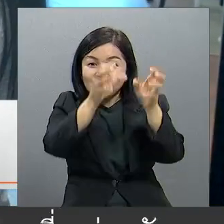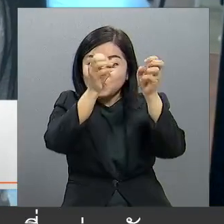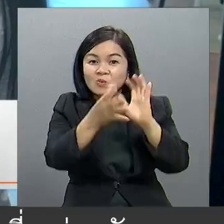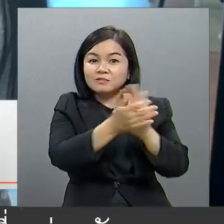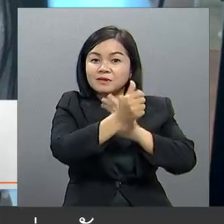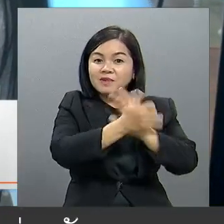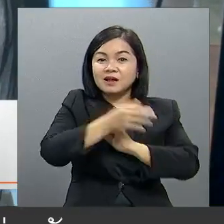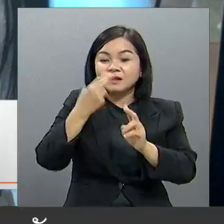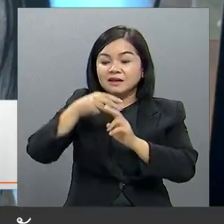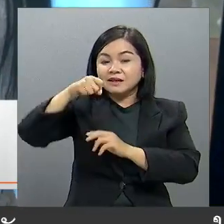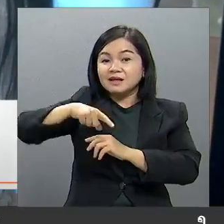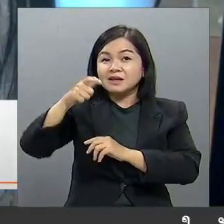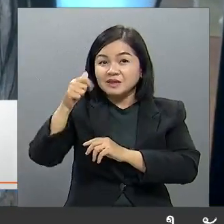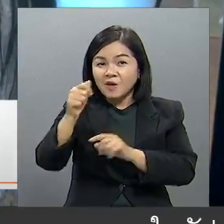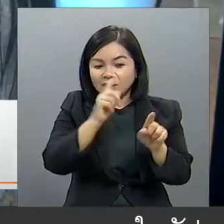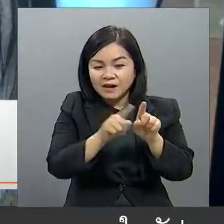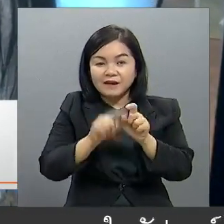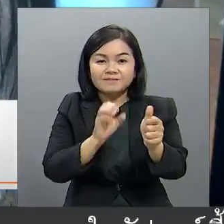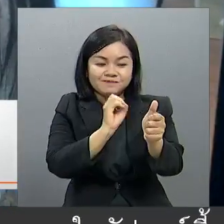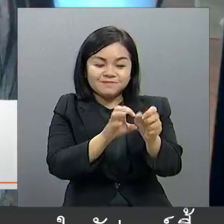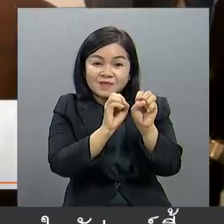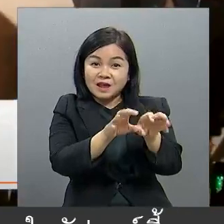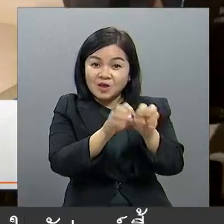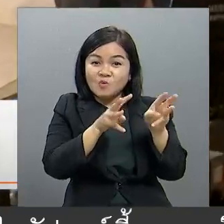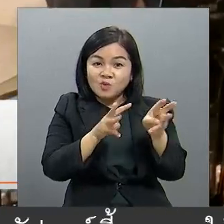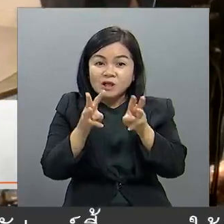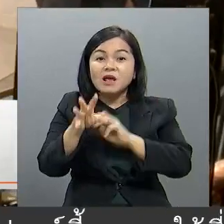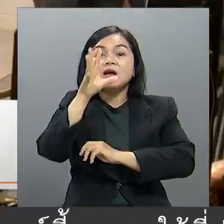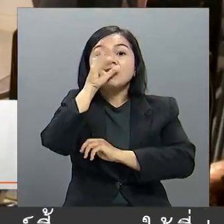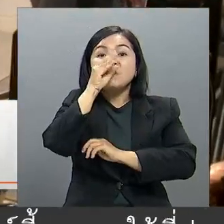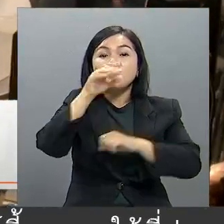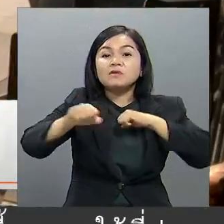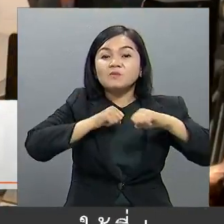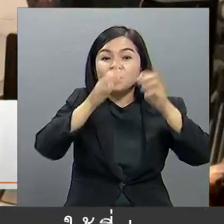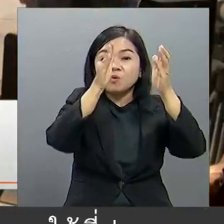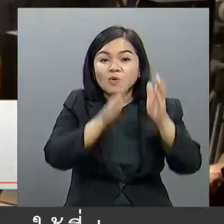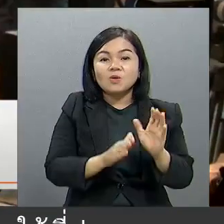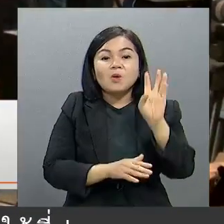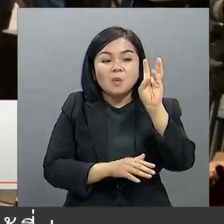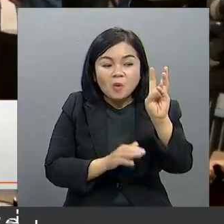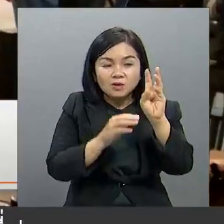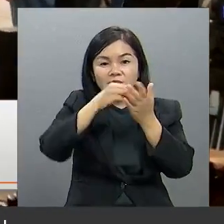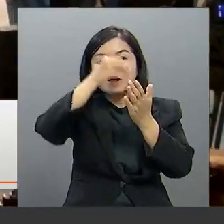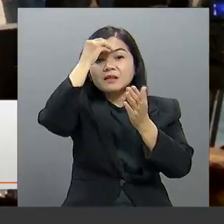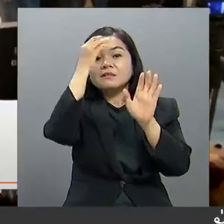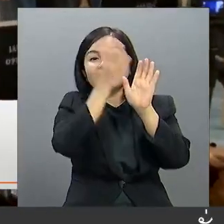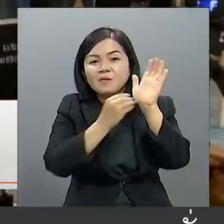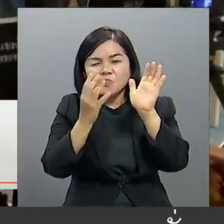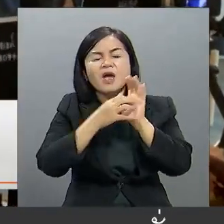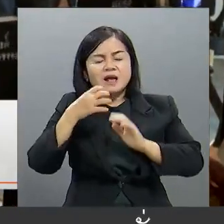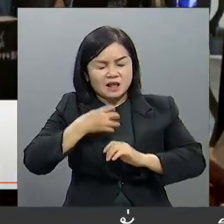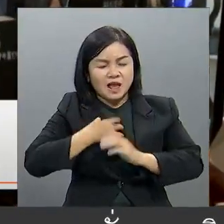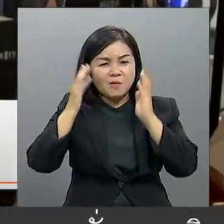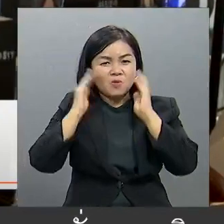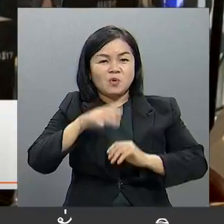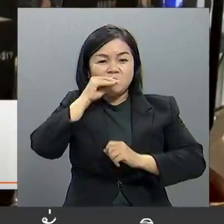ลูกแก้วแล้วก็ครูง้อค่ะคอยแ่แวทางให้กับยาวชนทั้ง 6 คนเพื่อทำให้ความฝันของการเป็ักพูดของเขานั้นเป็น